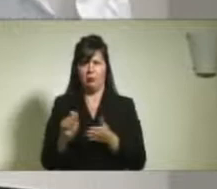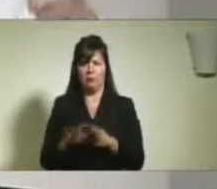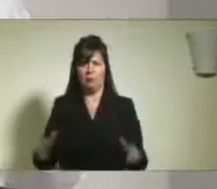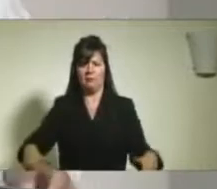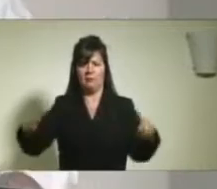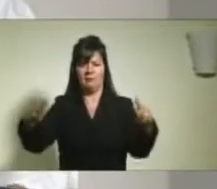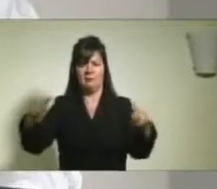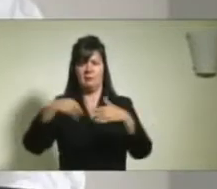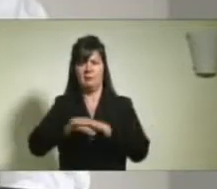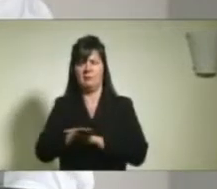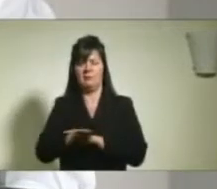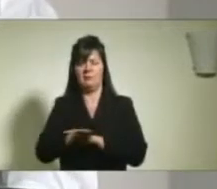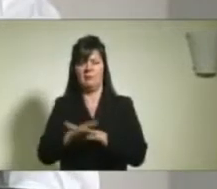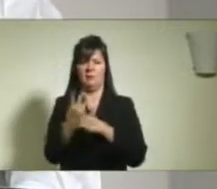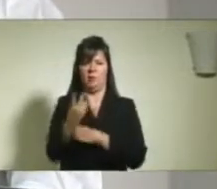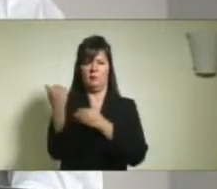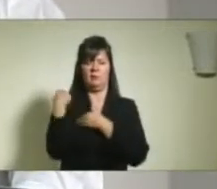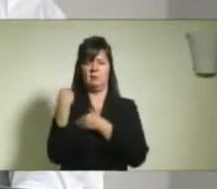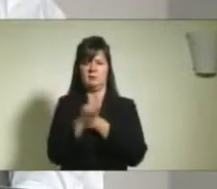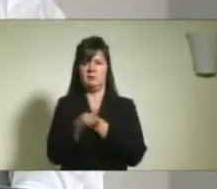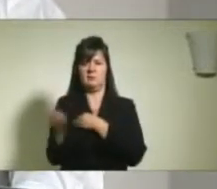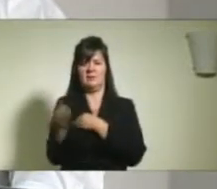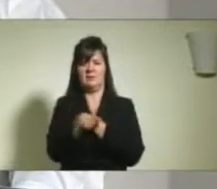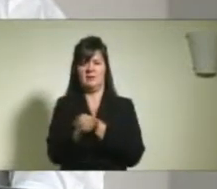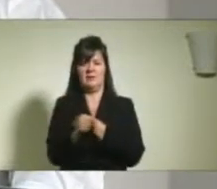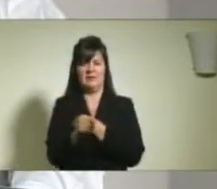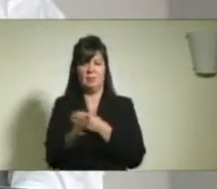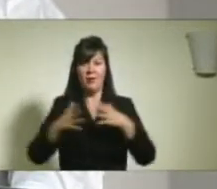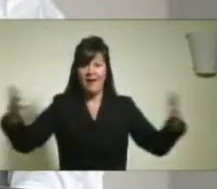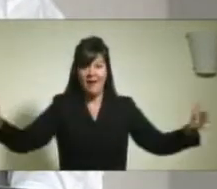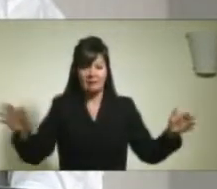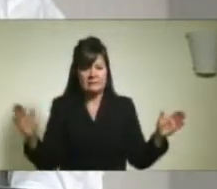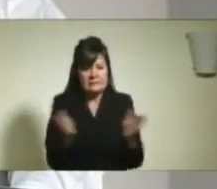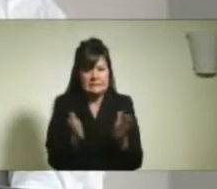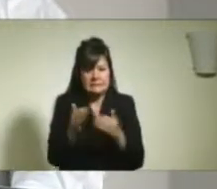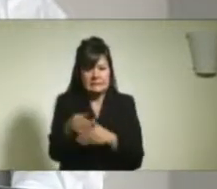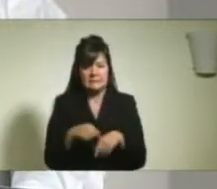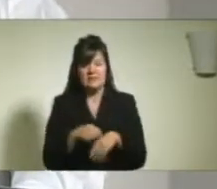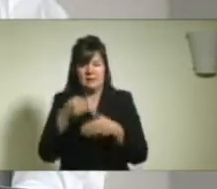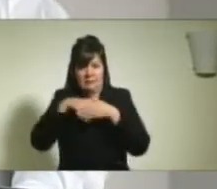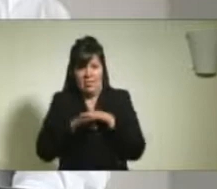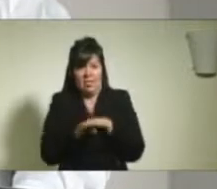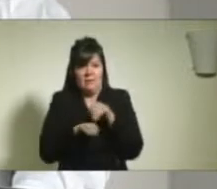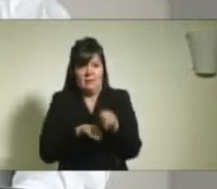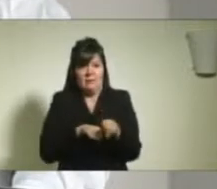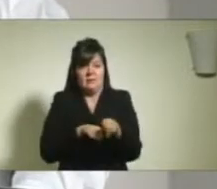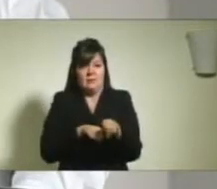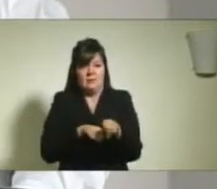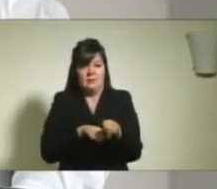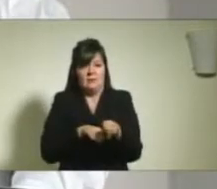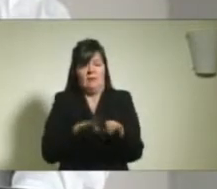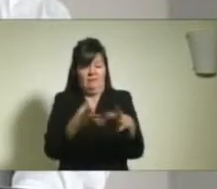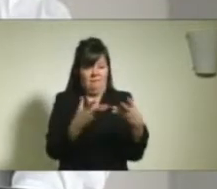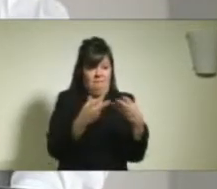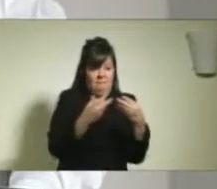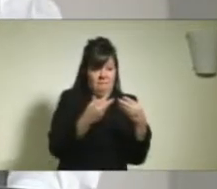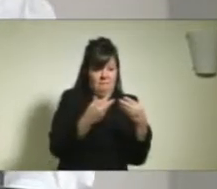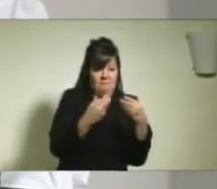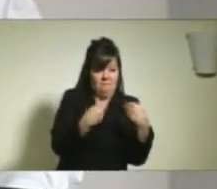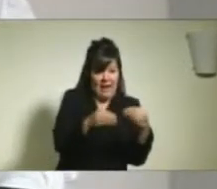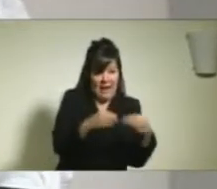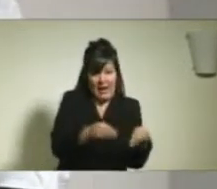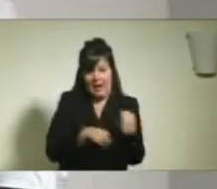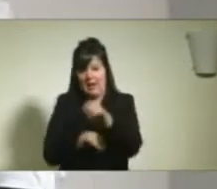même petit bureau qui était tout petit, d'un côté, il y avait le système de points de vente et de l'autre côté, la